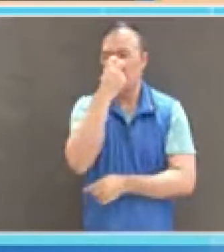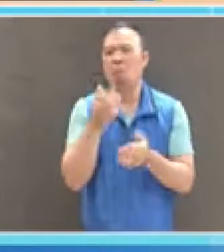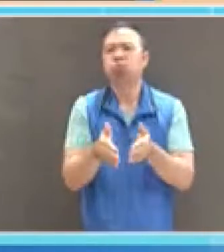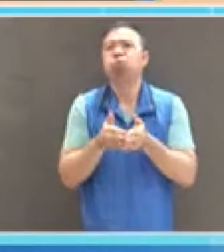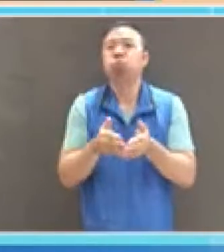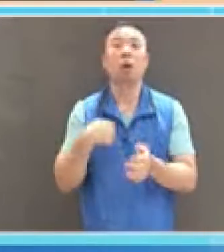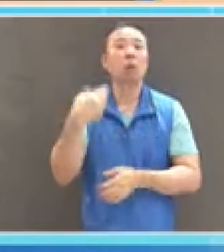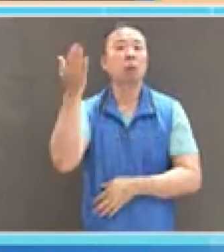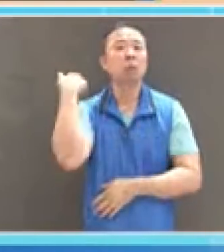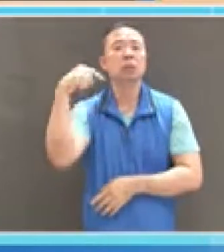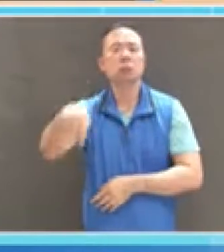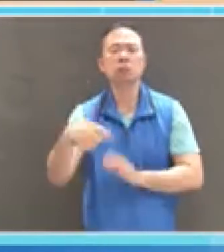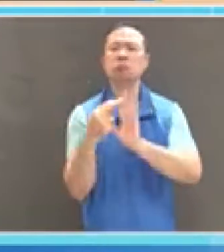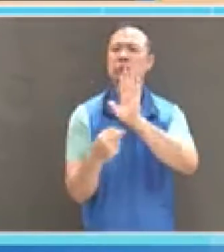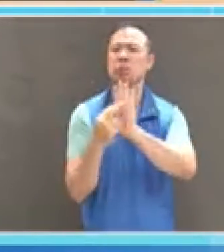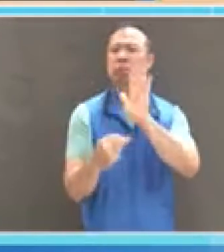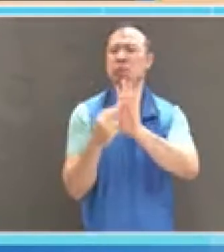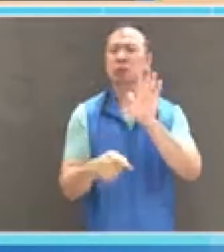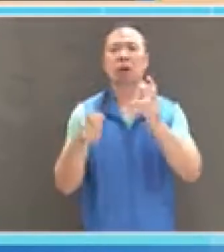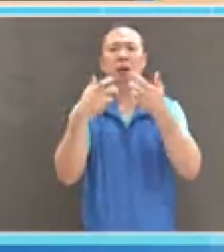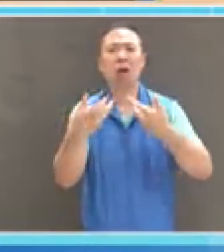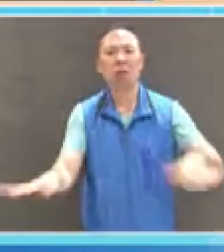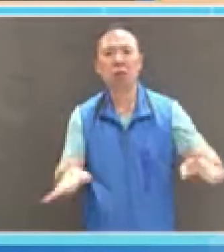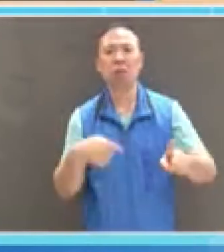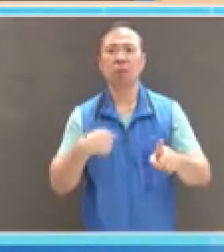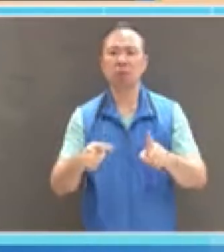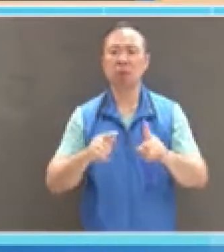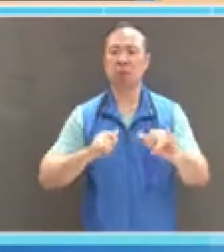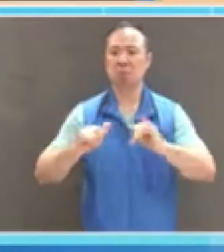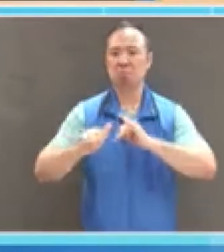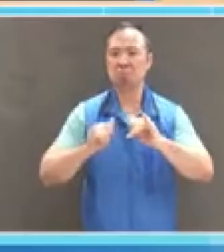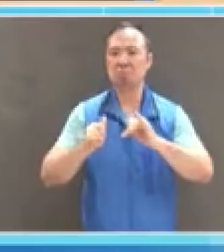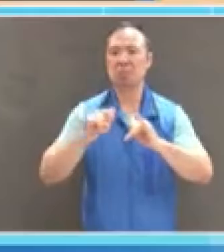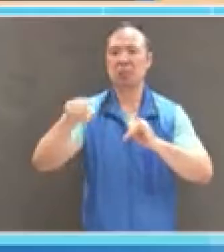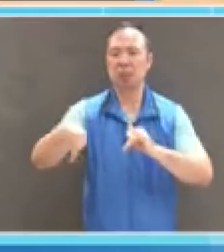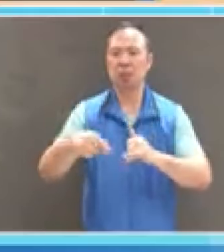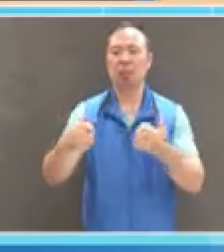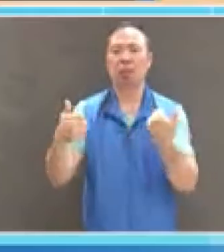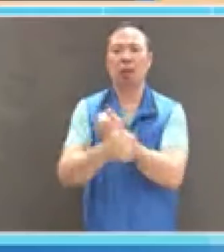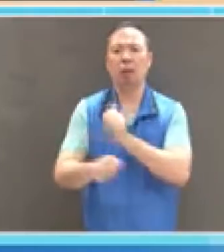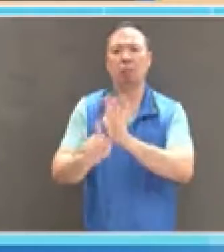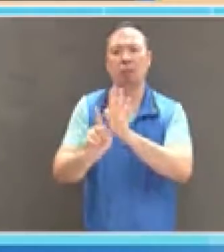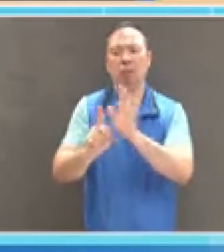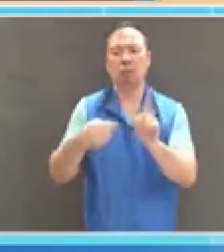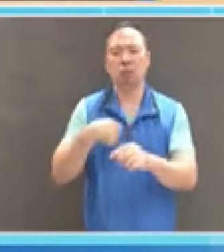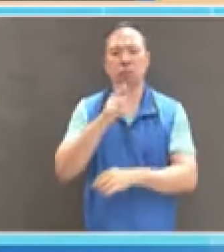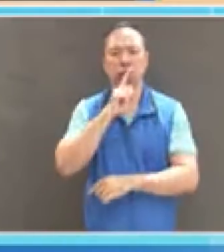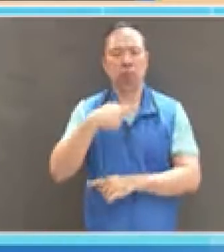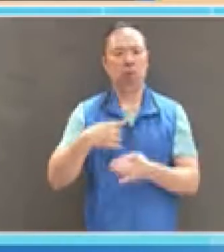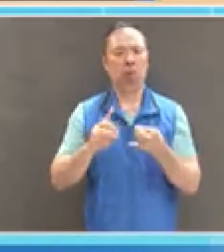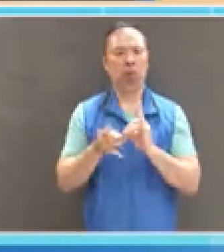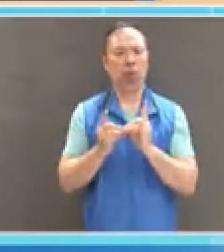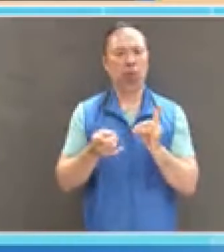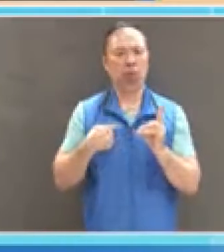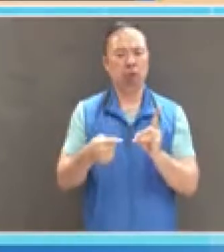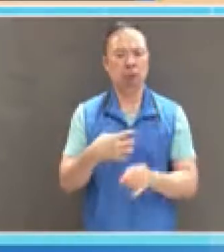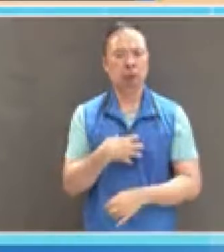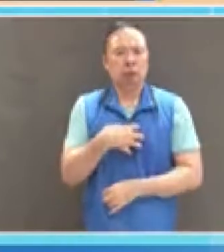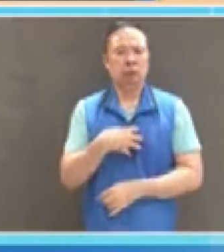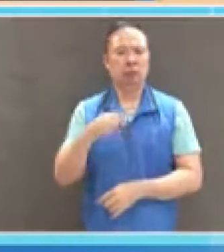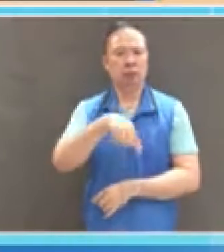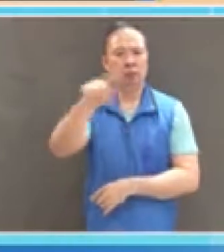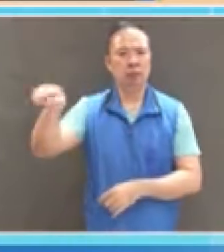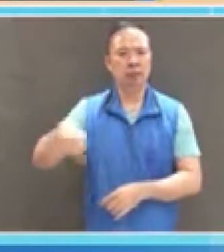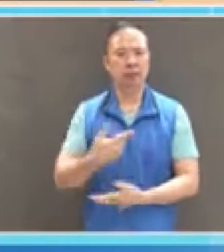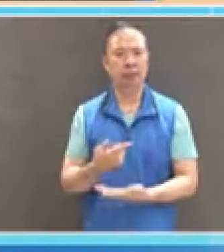表都说我在制造恐慌。好啦，一而再，再而三的